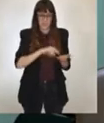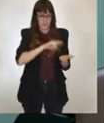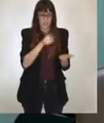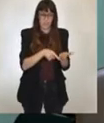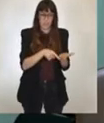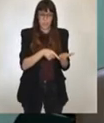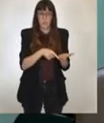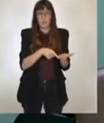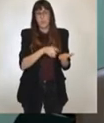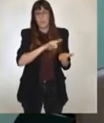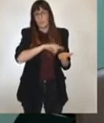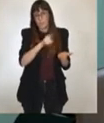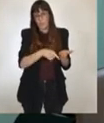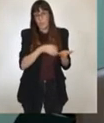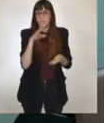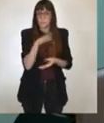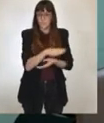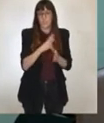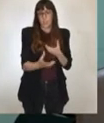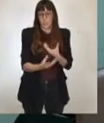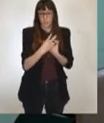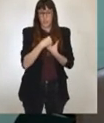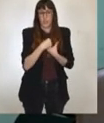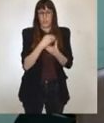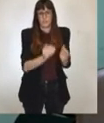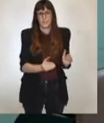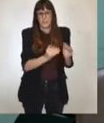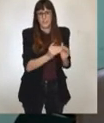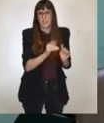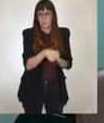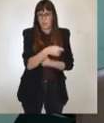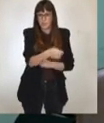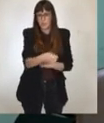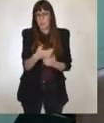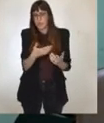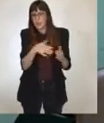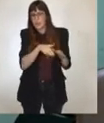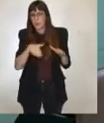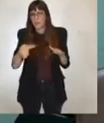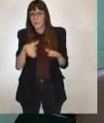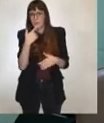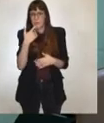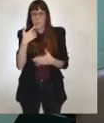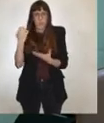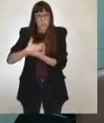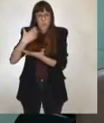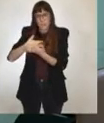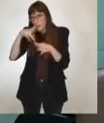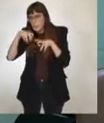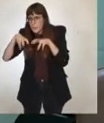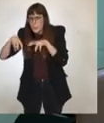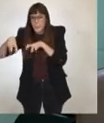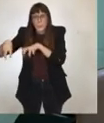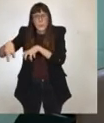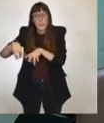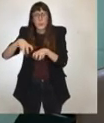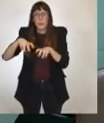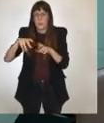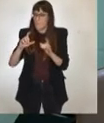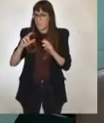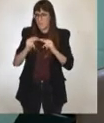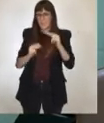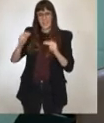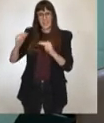tout ça, qu'est-ce qu'il y a ? Il y a vraiment aller chercher toutes les données qui vont permettre de pouvoir objectiver les inégalités, qui